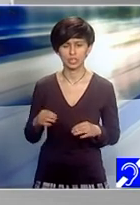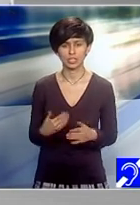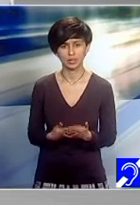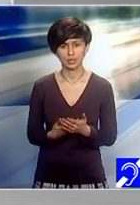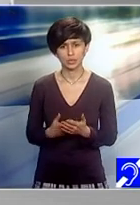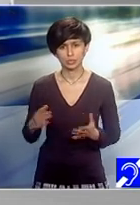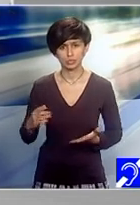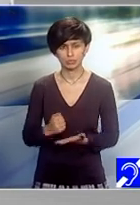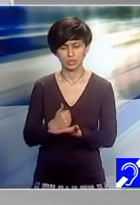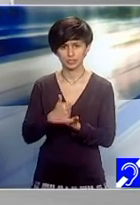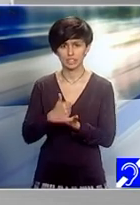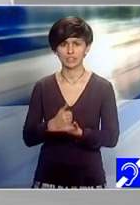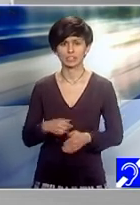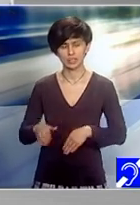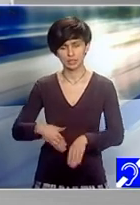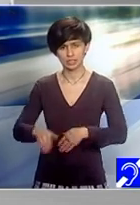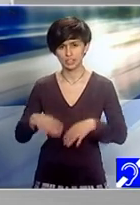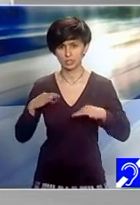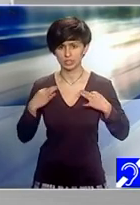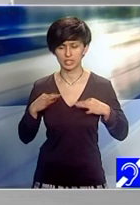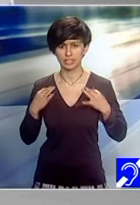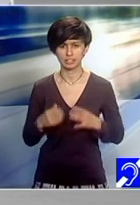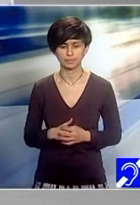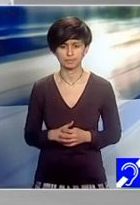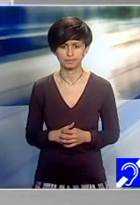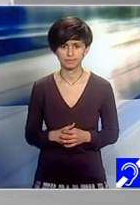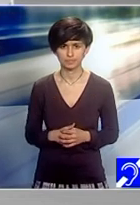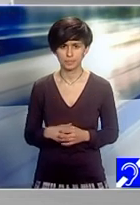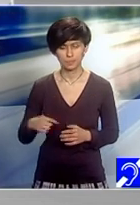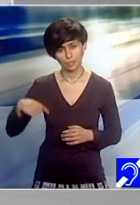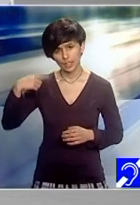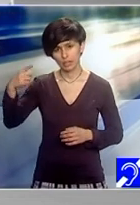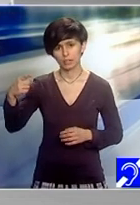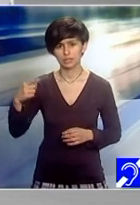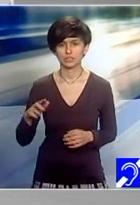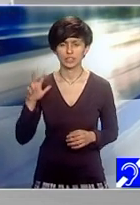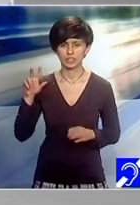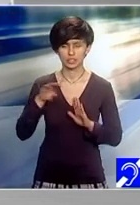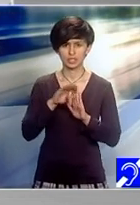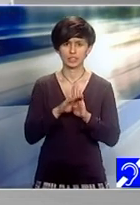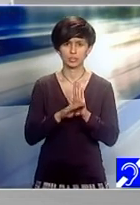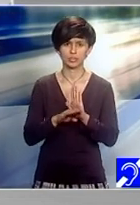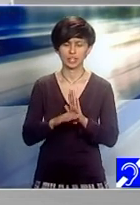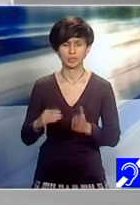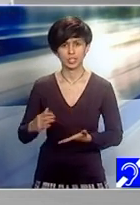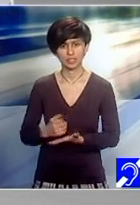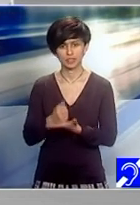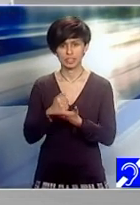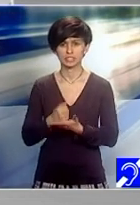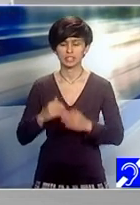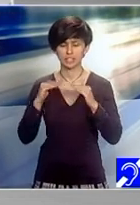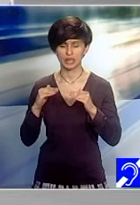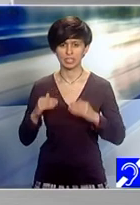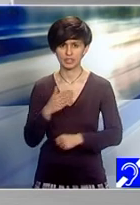continuarea acestui proiect. Și nu numai aici, vor fi trei programe pilot finanțate la nivel național în cele ce urmează. Așa